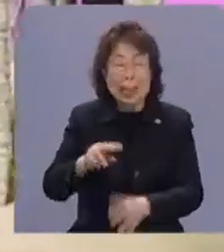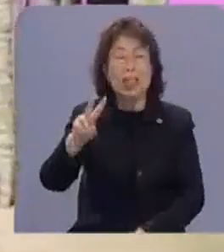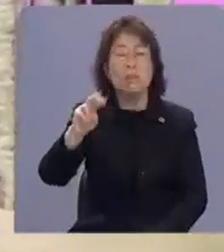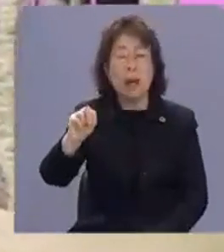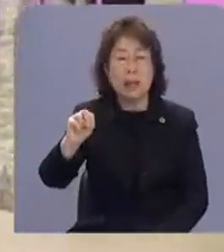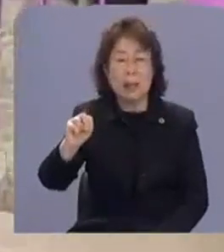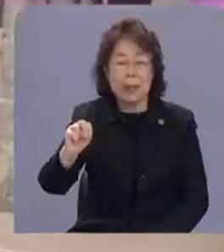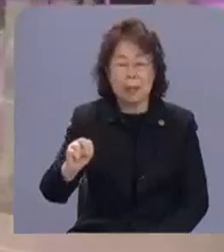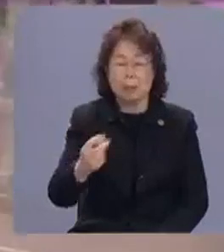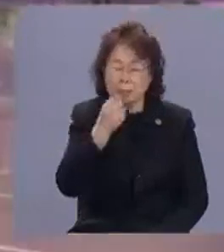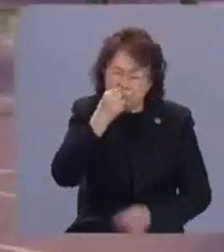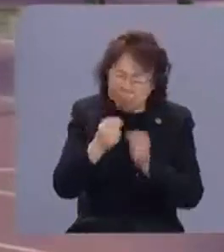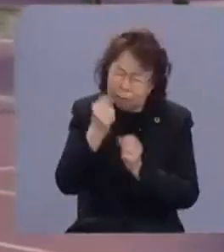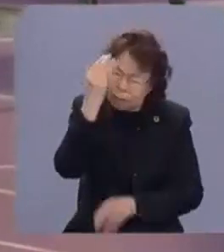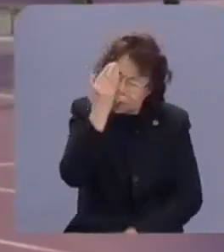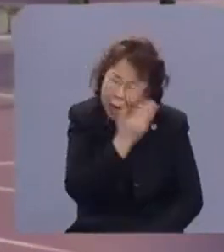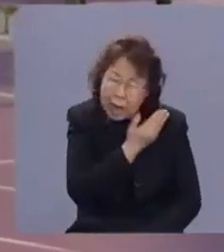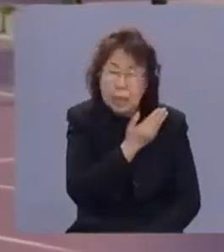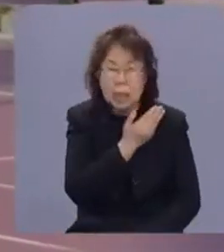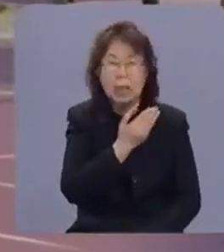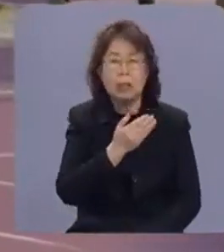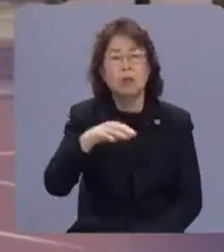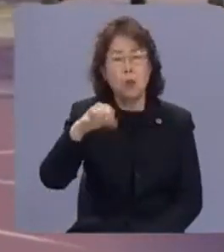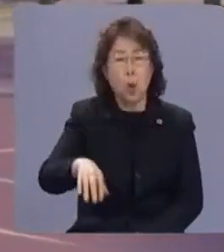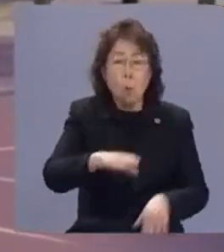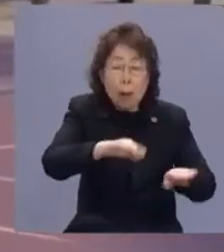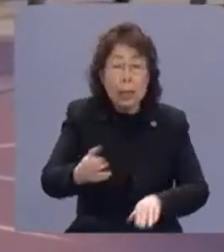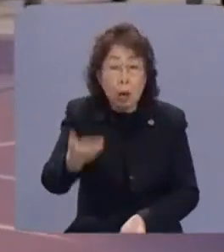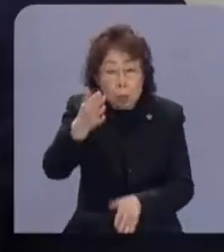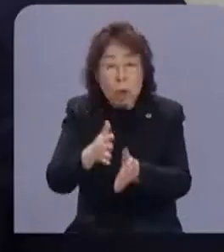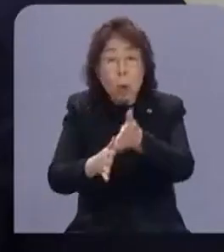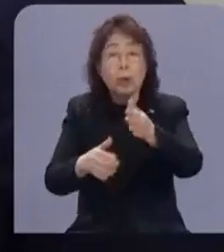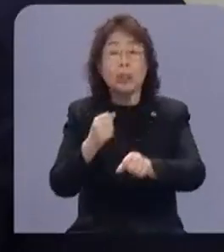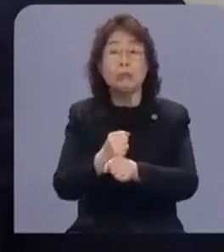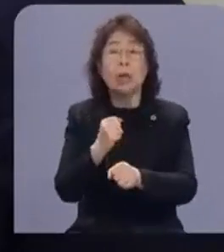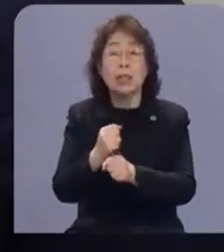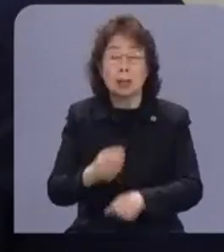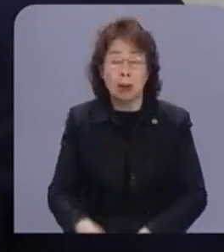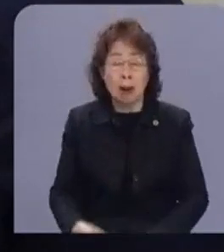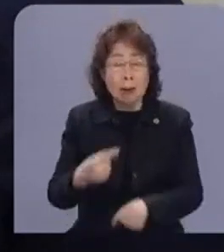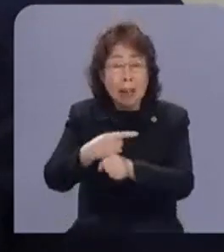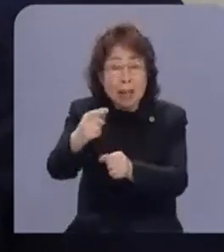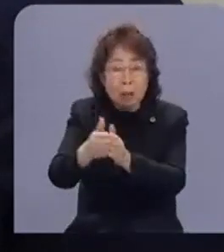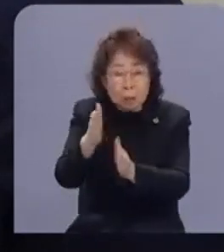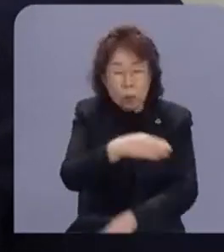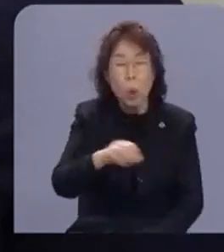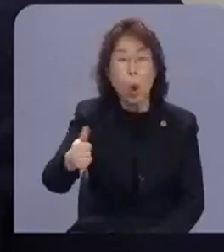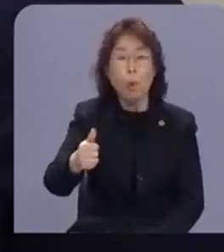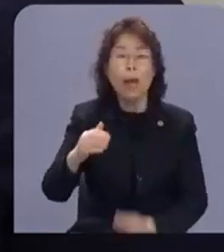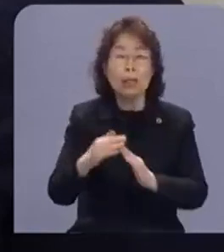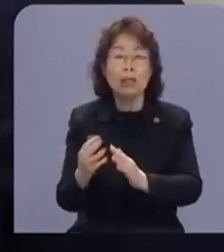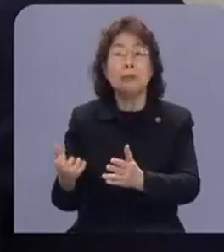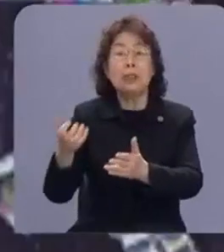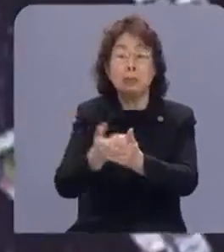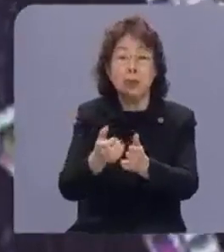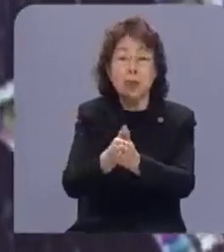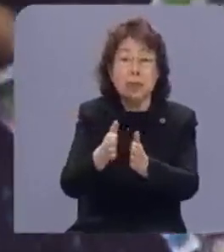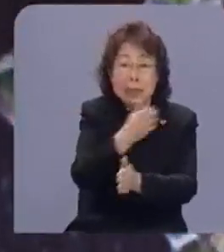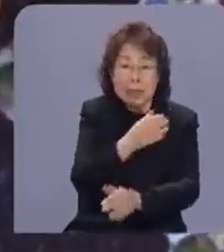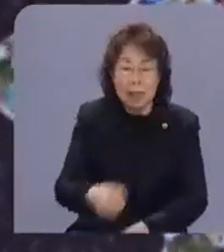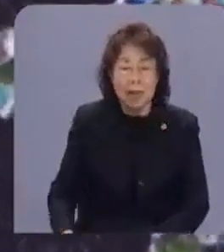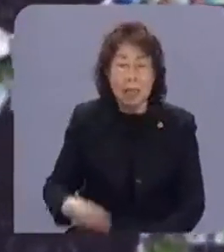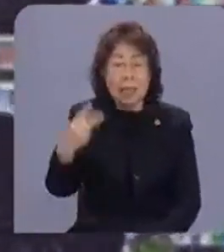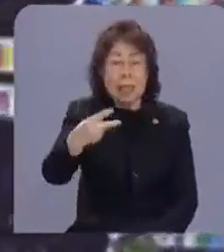명, 친환경 자급자족 도시가 바다 위에 세워지는 것. 내년부터 500가구 입주가 시작되고